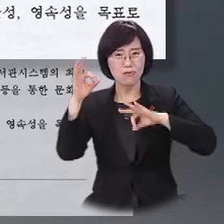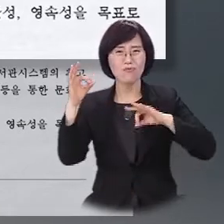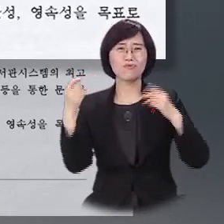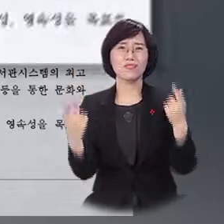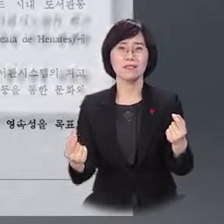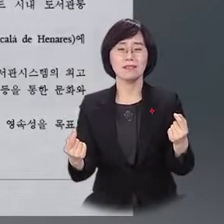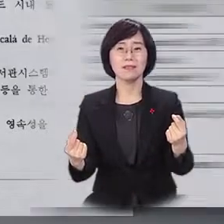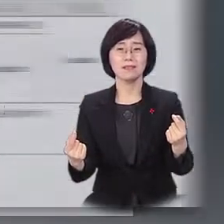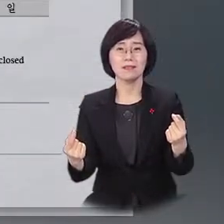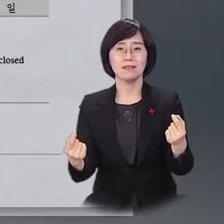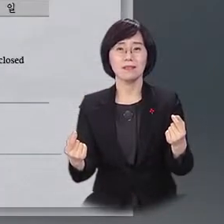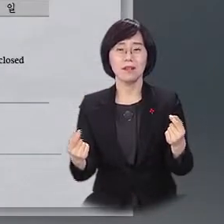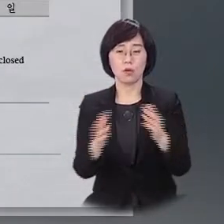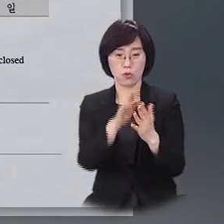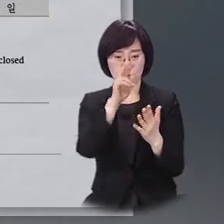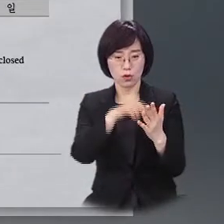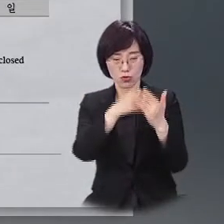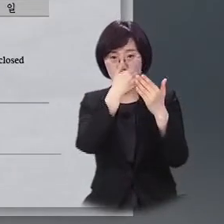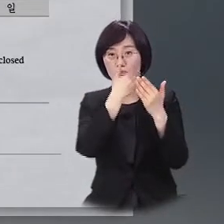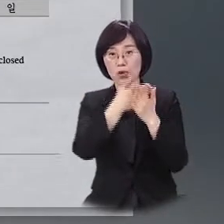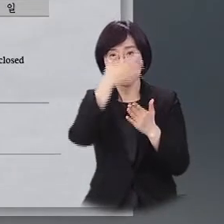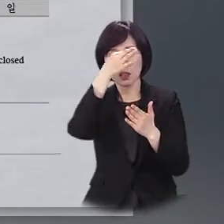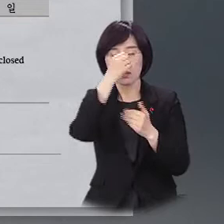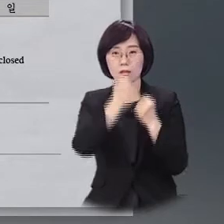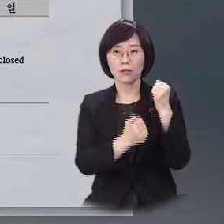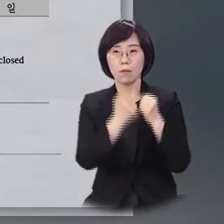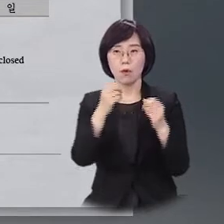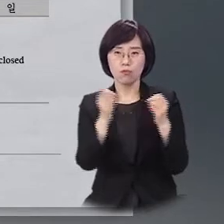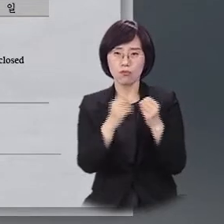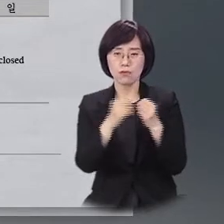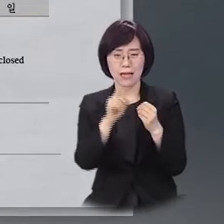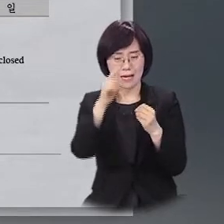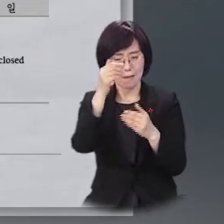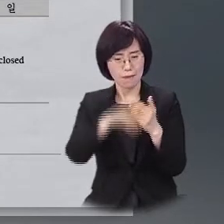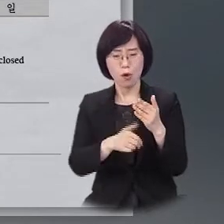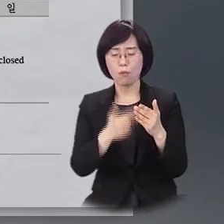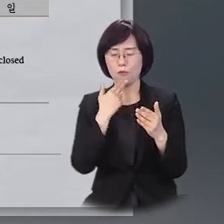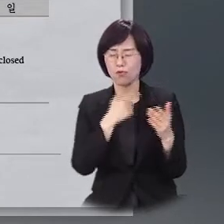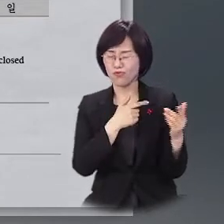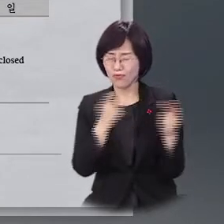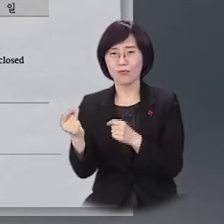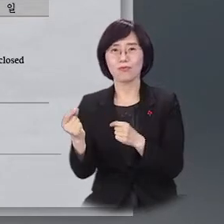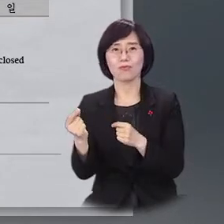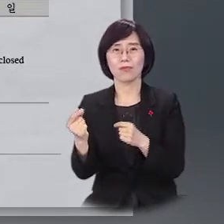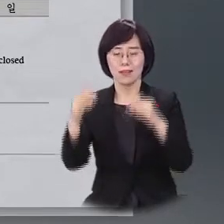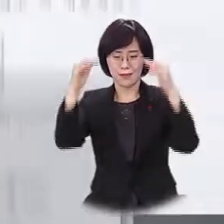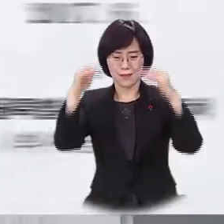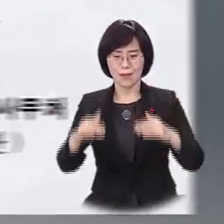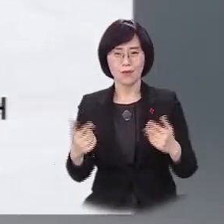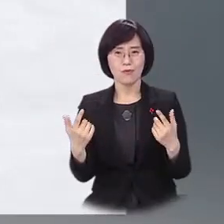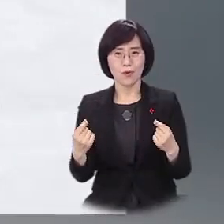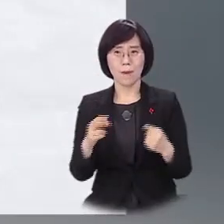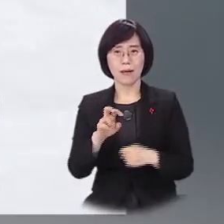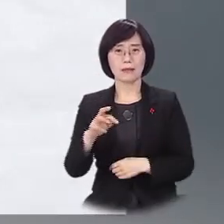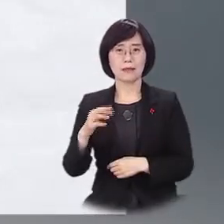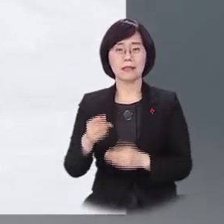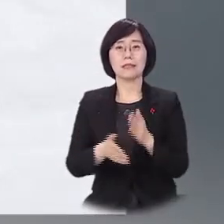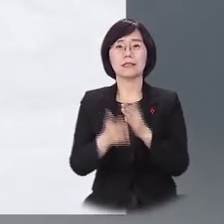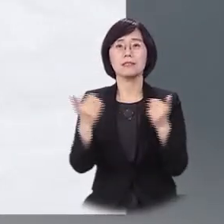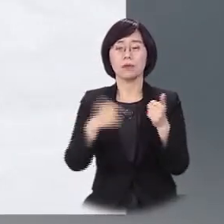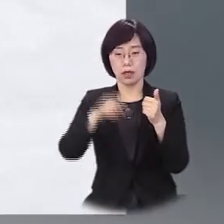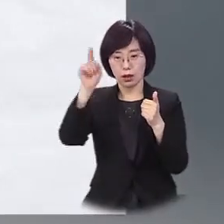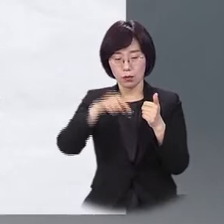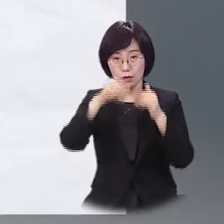그대로입니다. 도서관 주요 기능 설명도 글자 한자 빠짐없이 동일합니다. 마드리드 시의회를